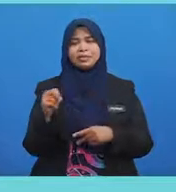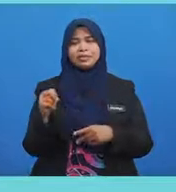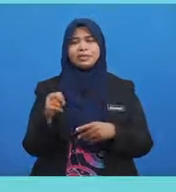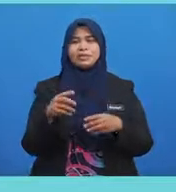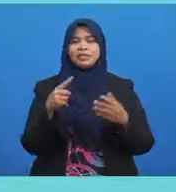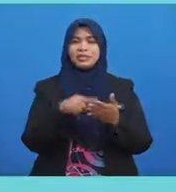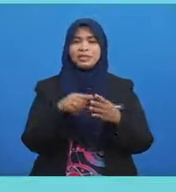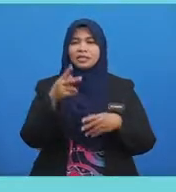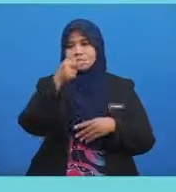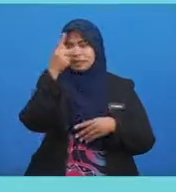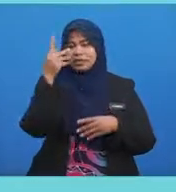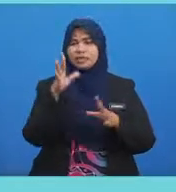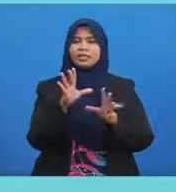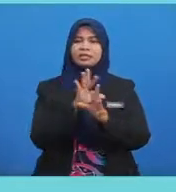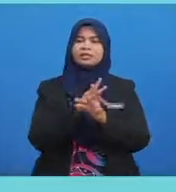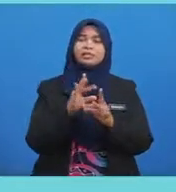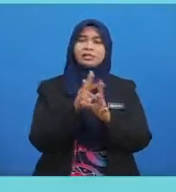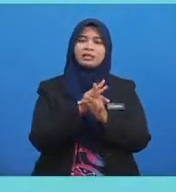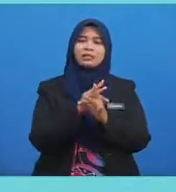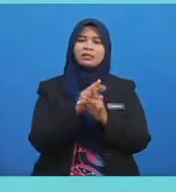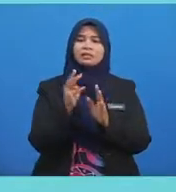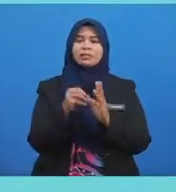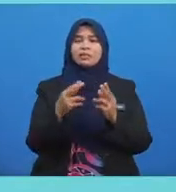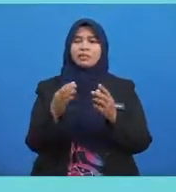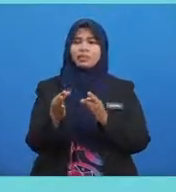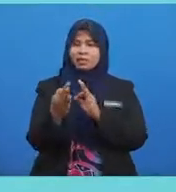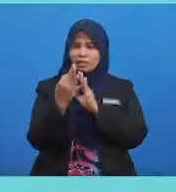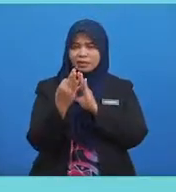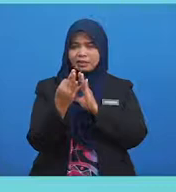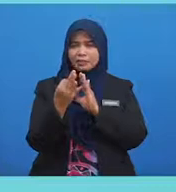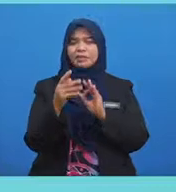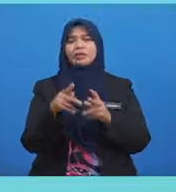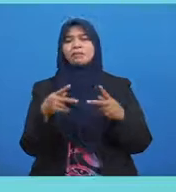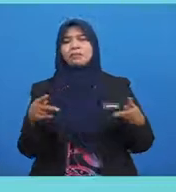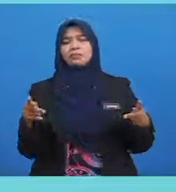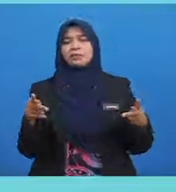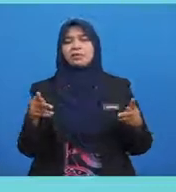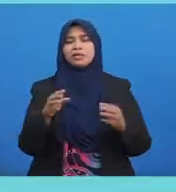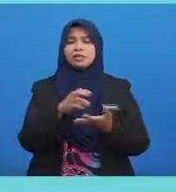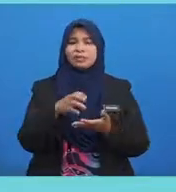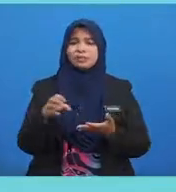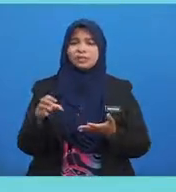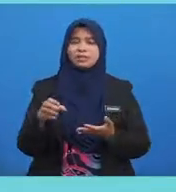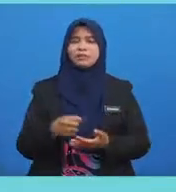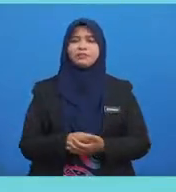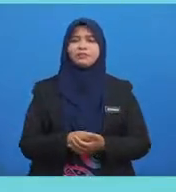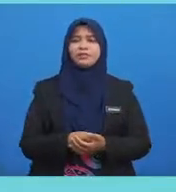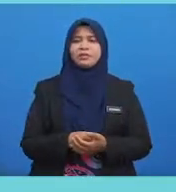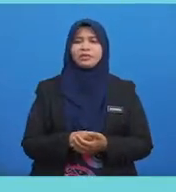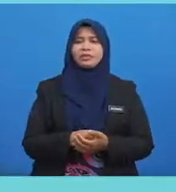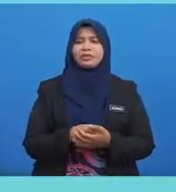kerana Sarawak menghadapi pelbagai kerosakan dan kemusnahan.